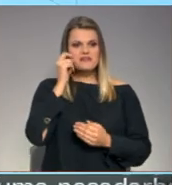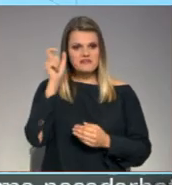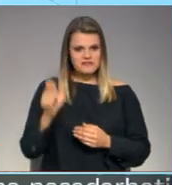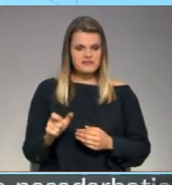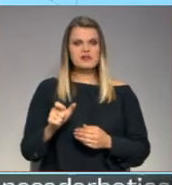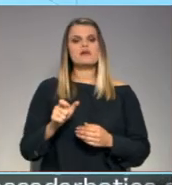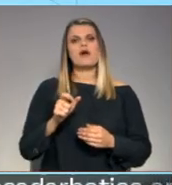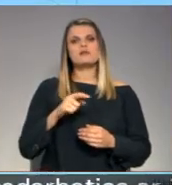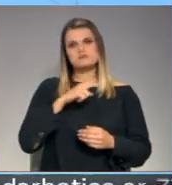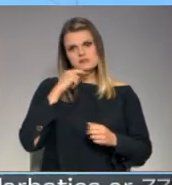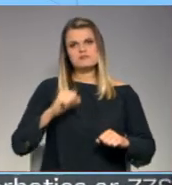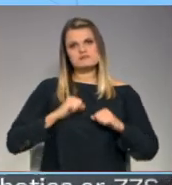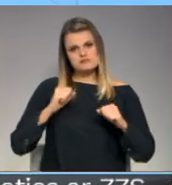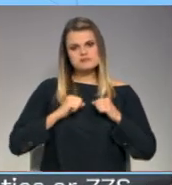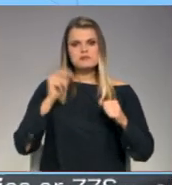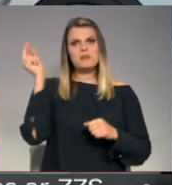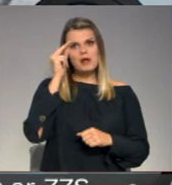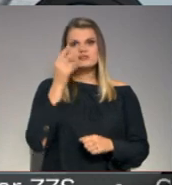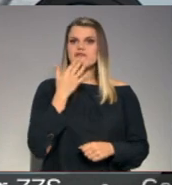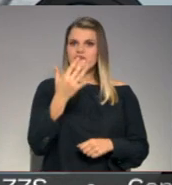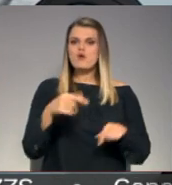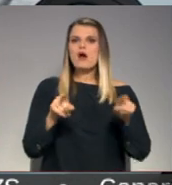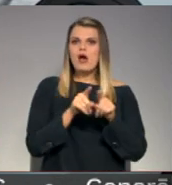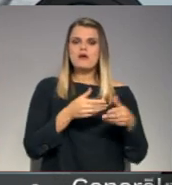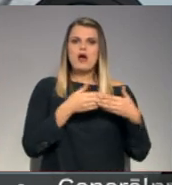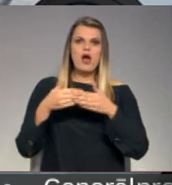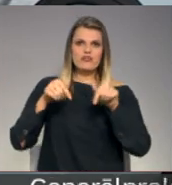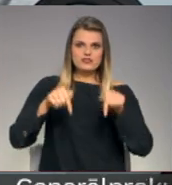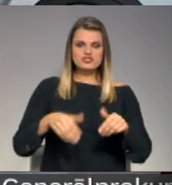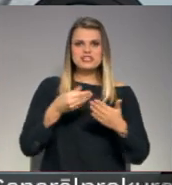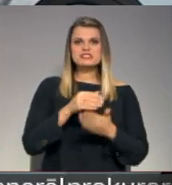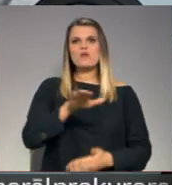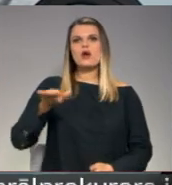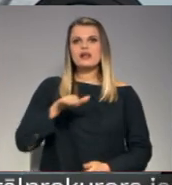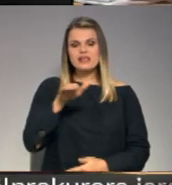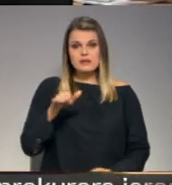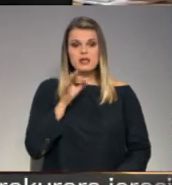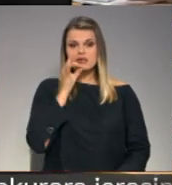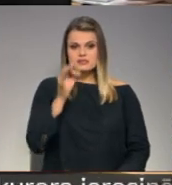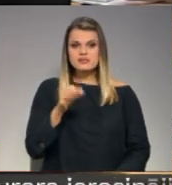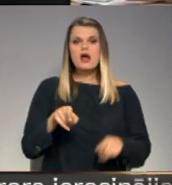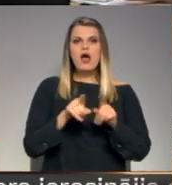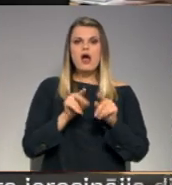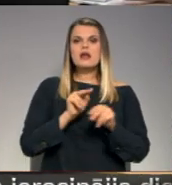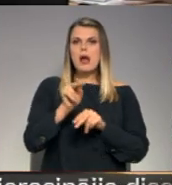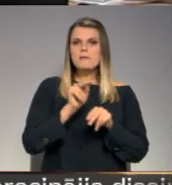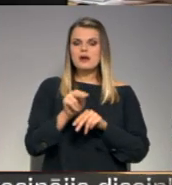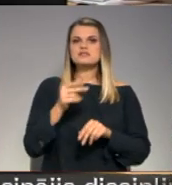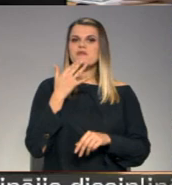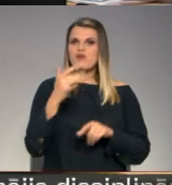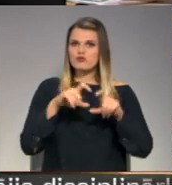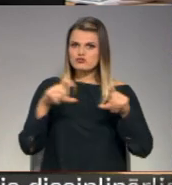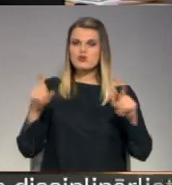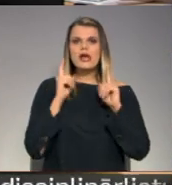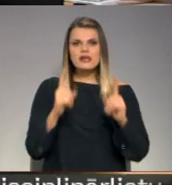pilns spara un apņēmības nevien apgūt valodu, bet arī atvest uz dzīvi Latvijā savu ģimeni, uzsvarot, ka arī apmācības valodai skolās